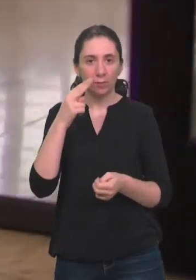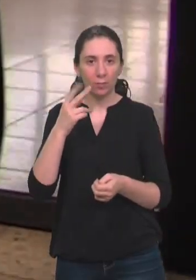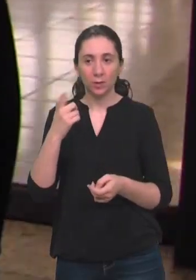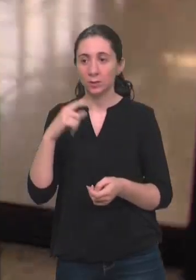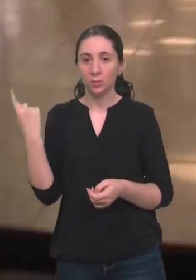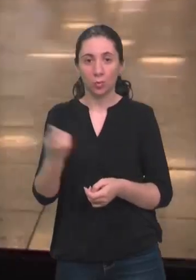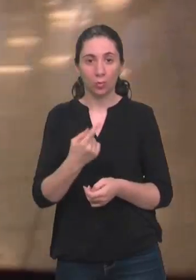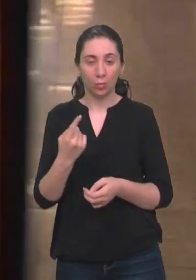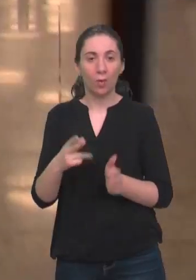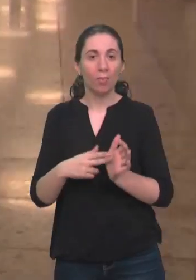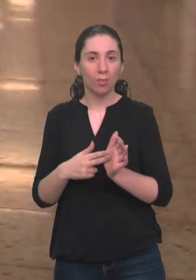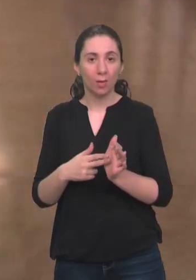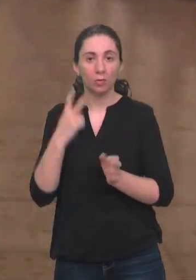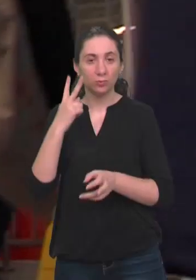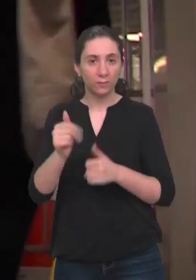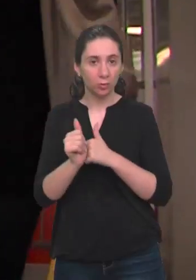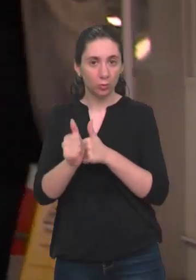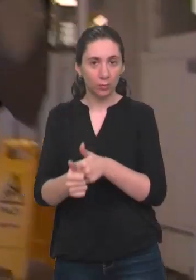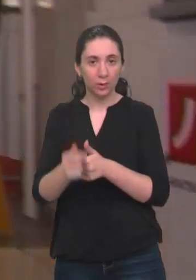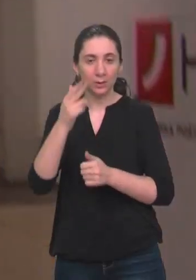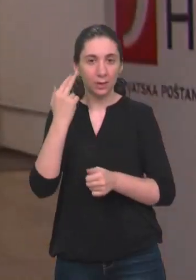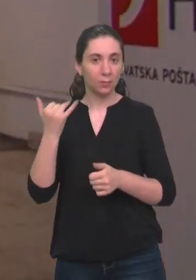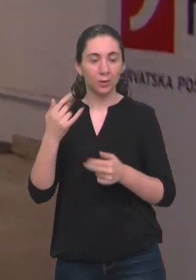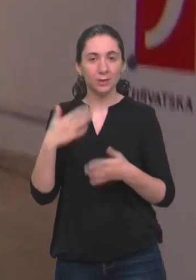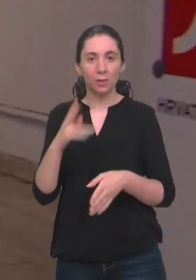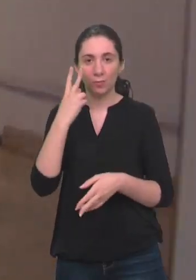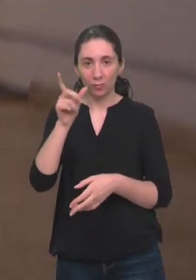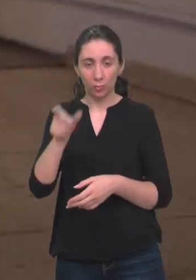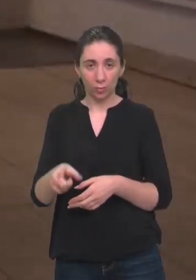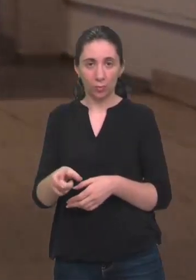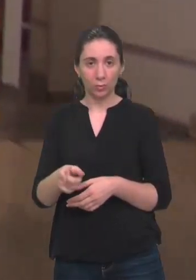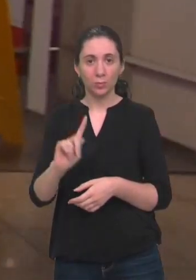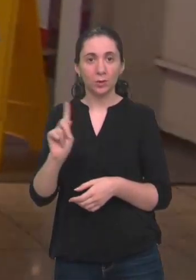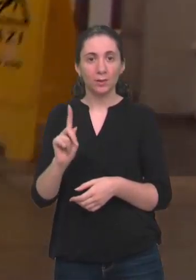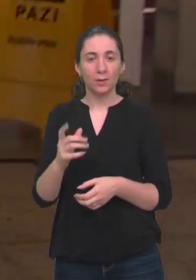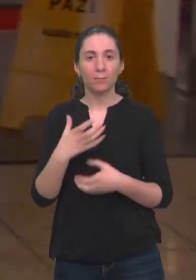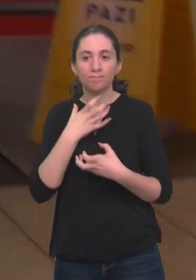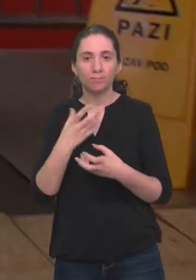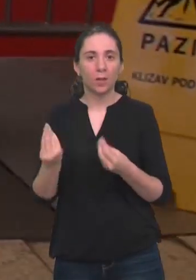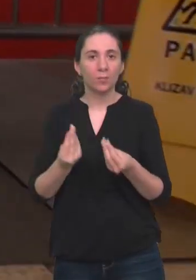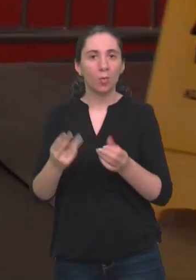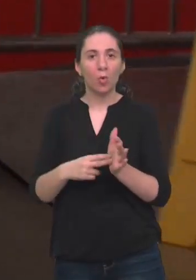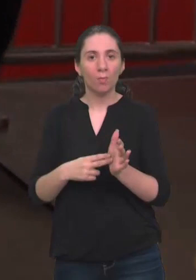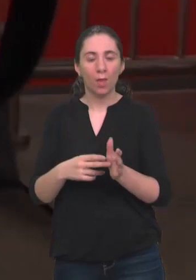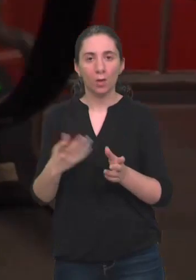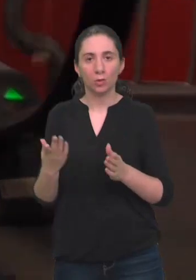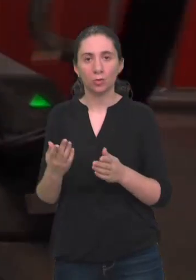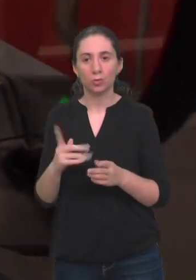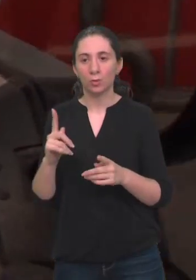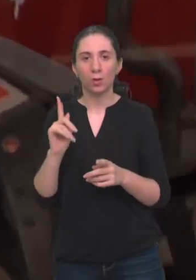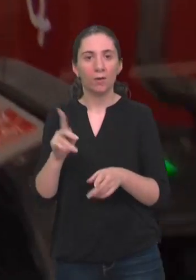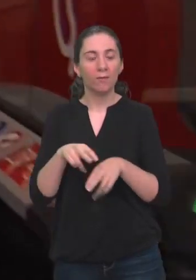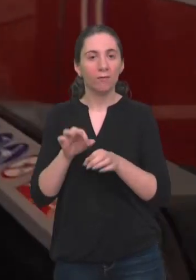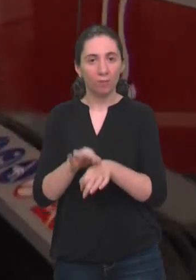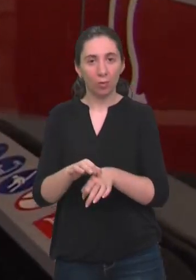okoline na način da videći pratitelj slijepu ili slabovidnu osobu ne ugrožava ni na koji način, te da vodi računa